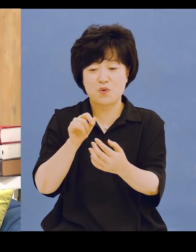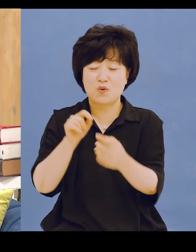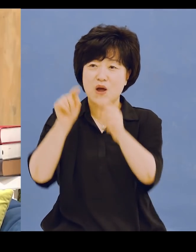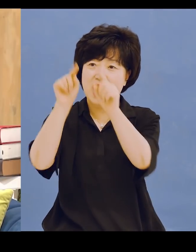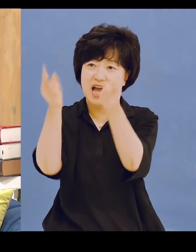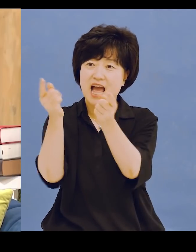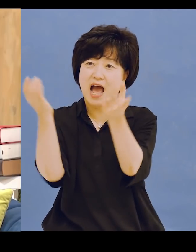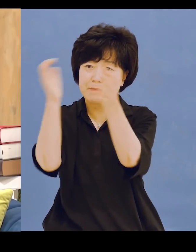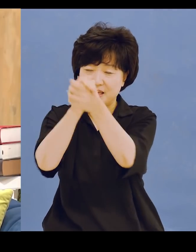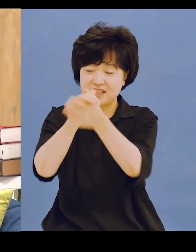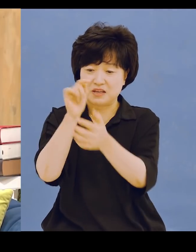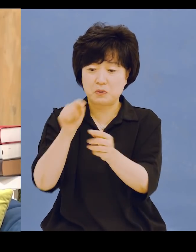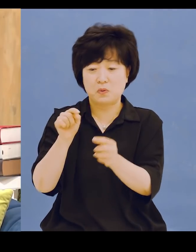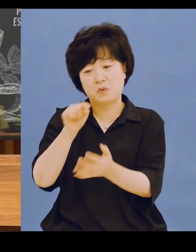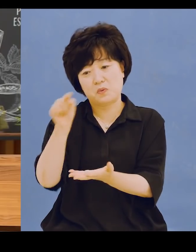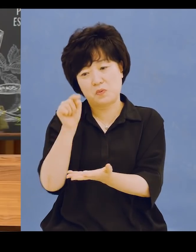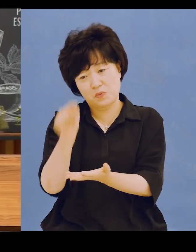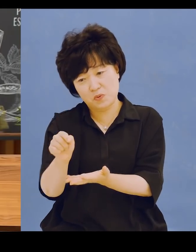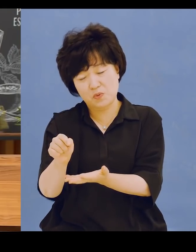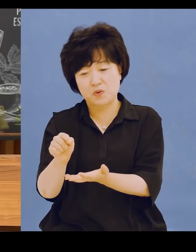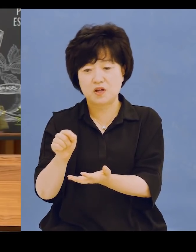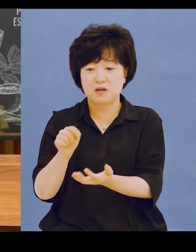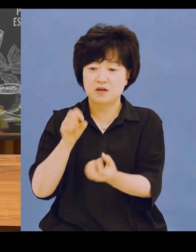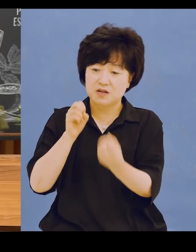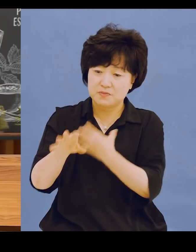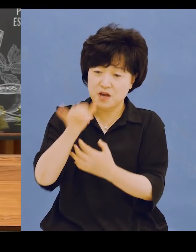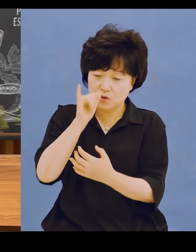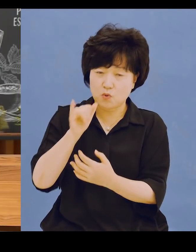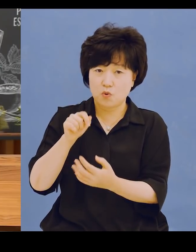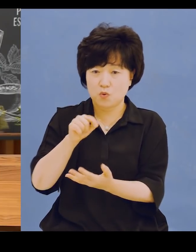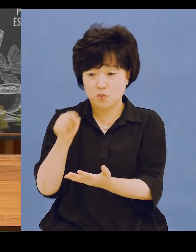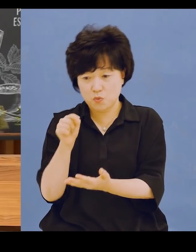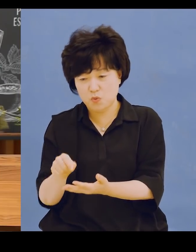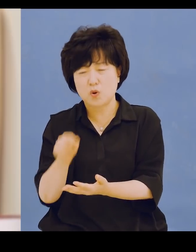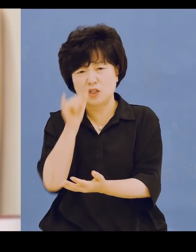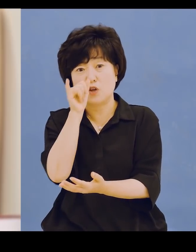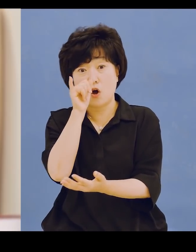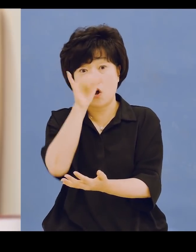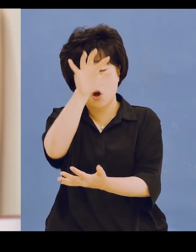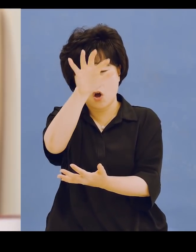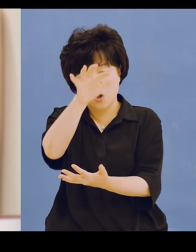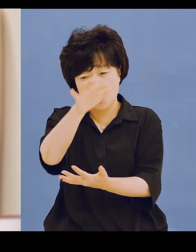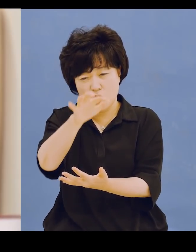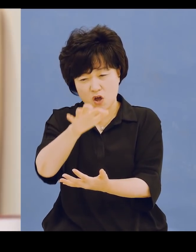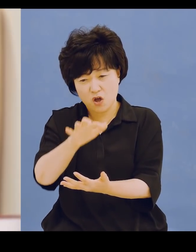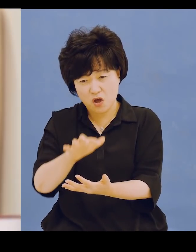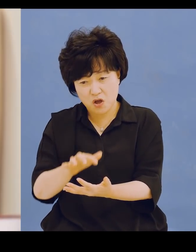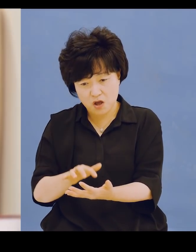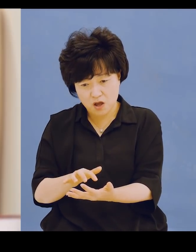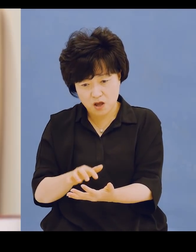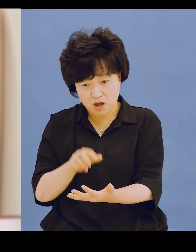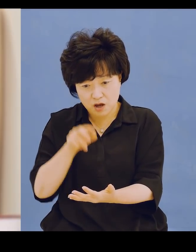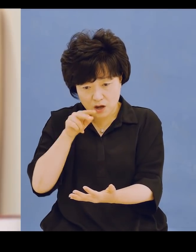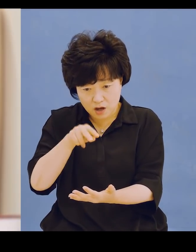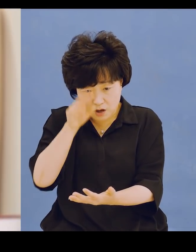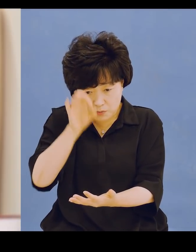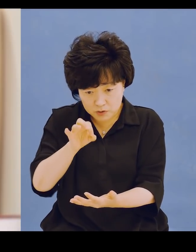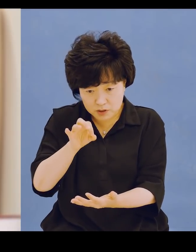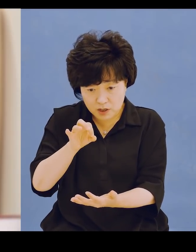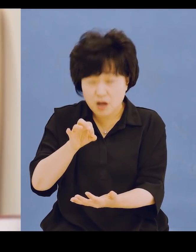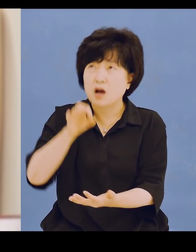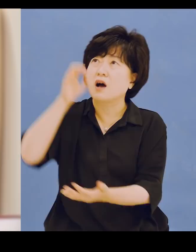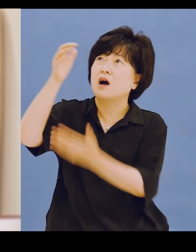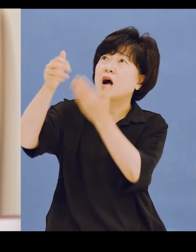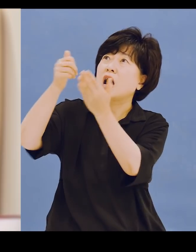돼서 퀘스천 적은 것도 있고 그거를 보는 순간 제가 하나님을 제안하고 있다는 것을